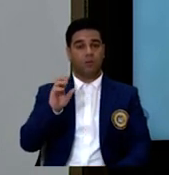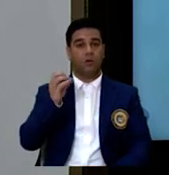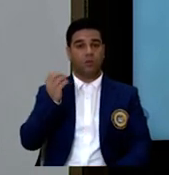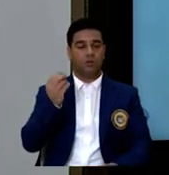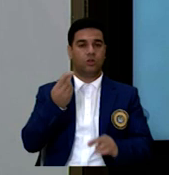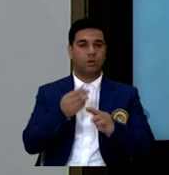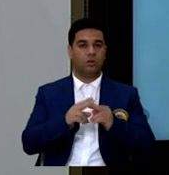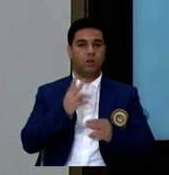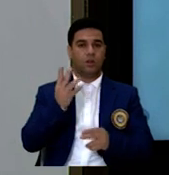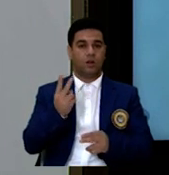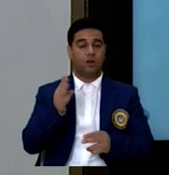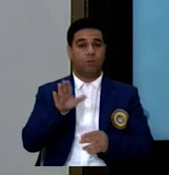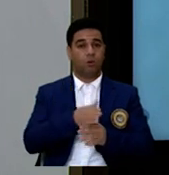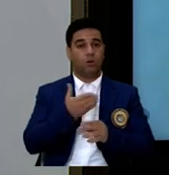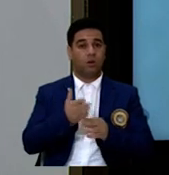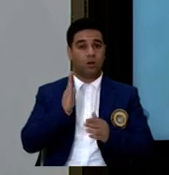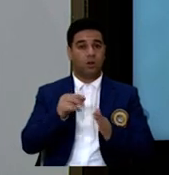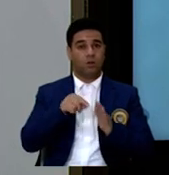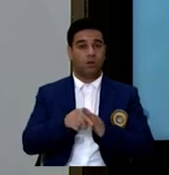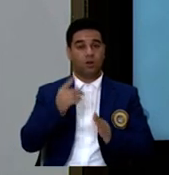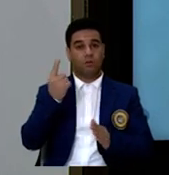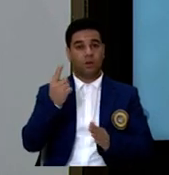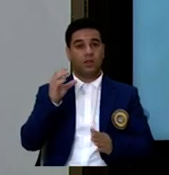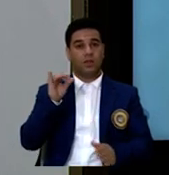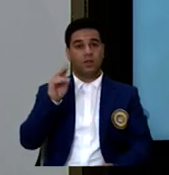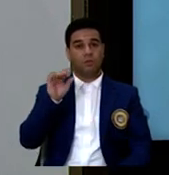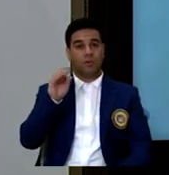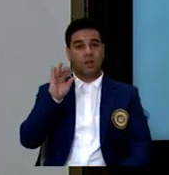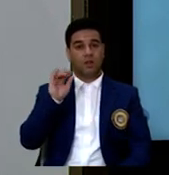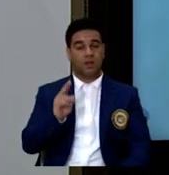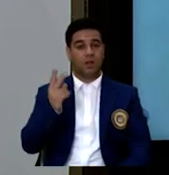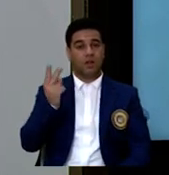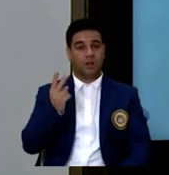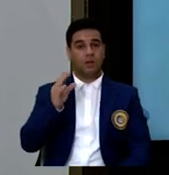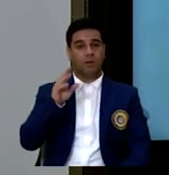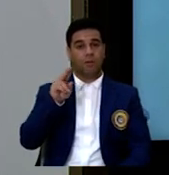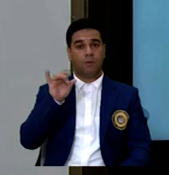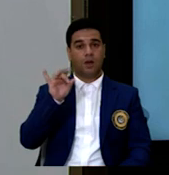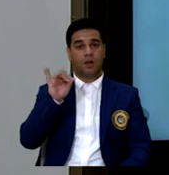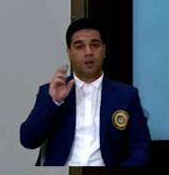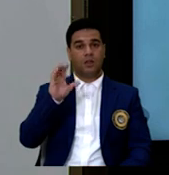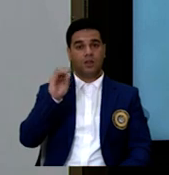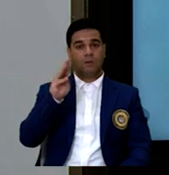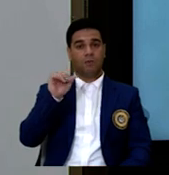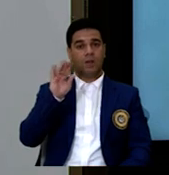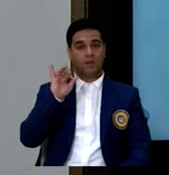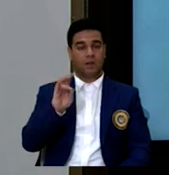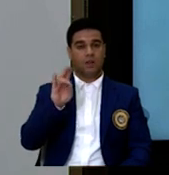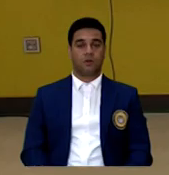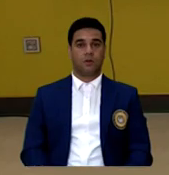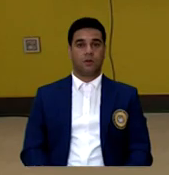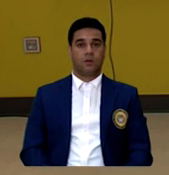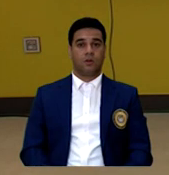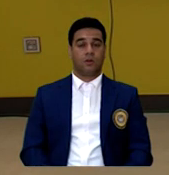yana ikkiga bo'linadi. Ularning birinchisi simpatik nerv va ikkinchisi esa parasimpatik nervlardan